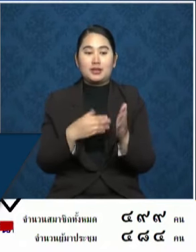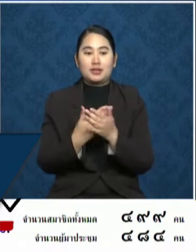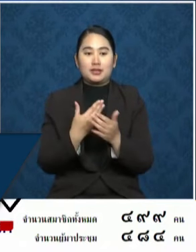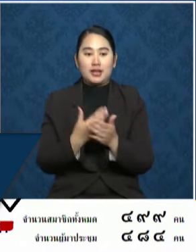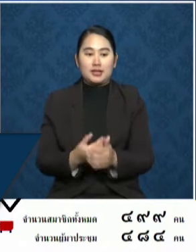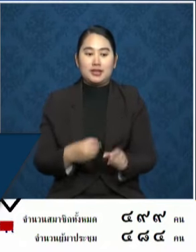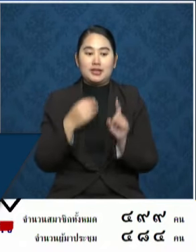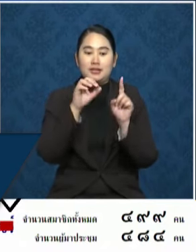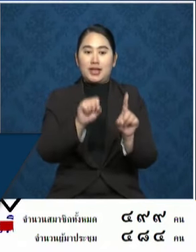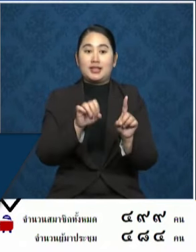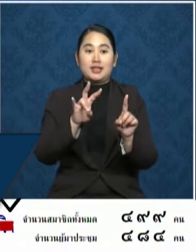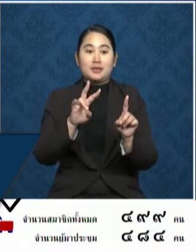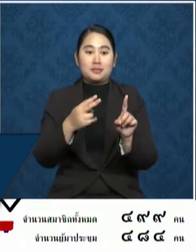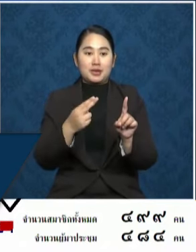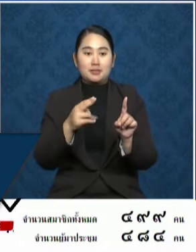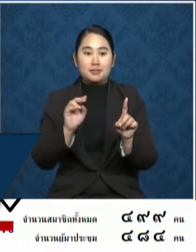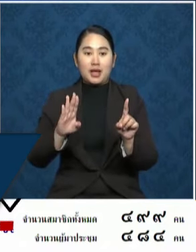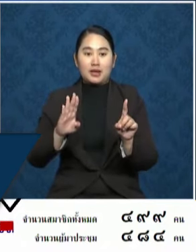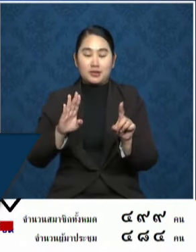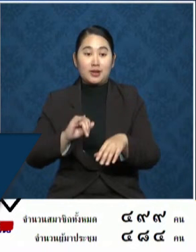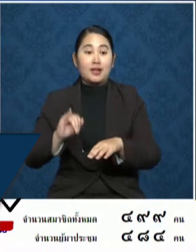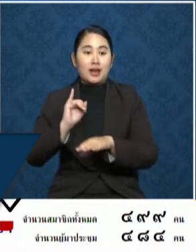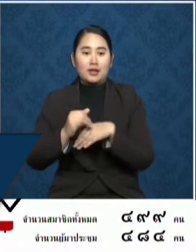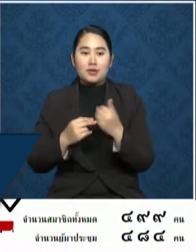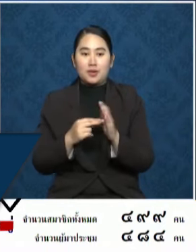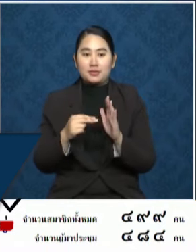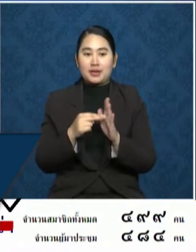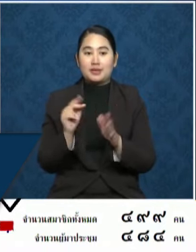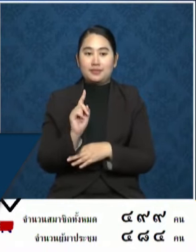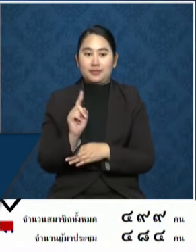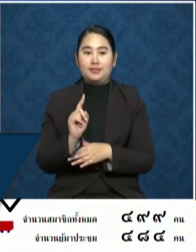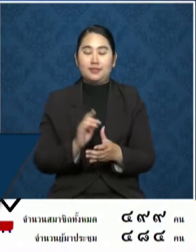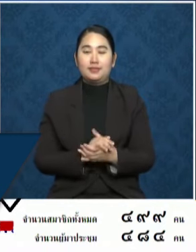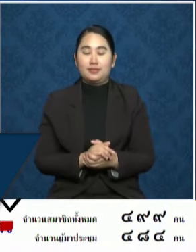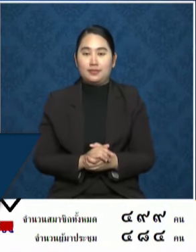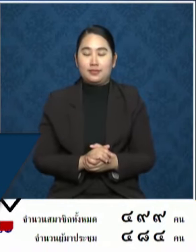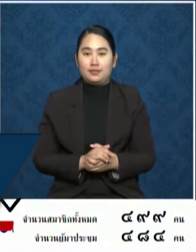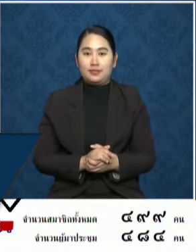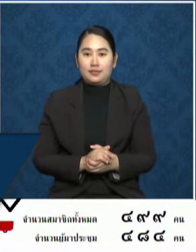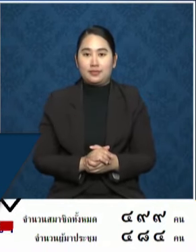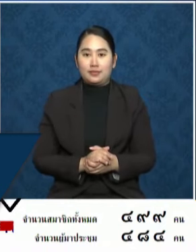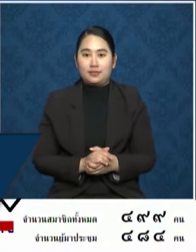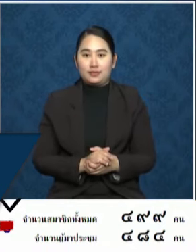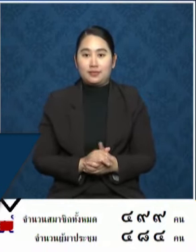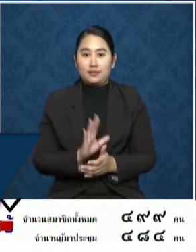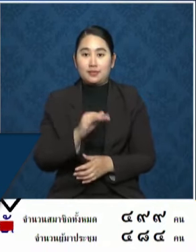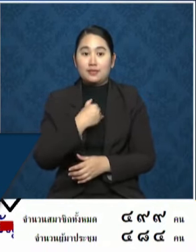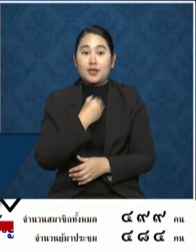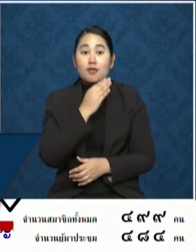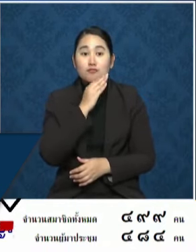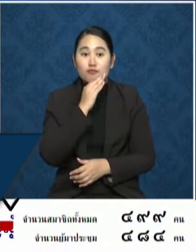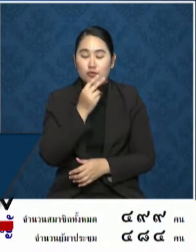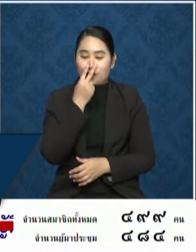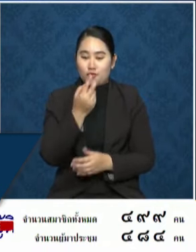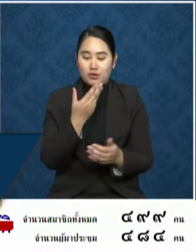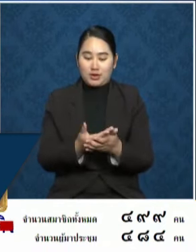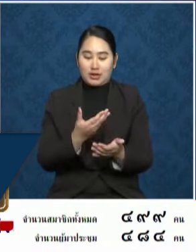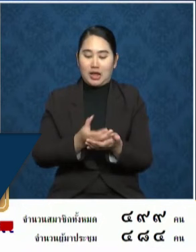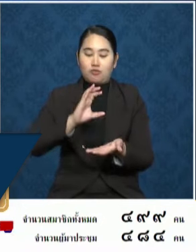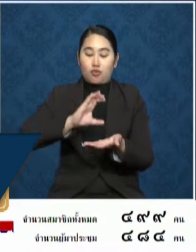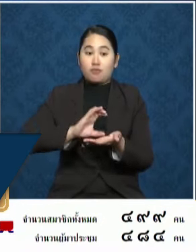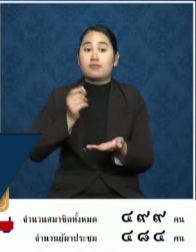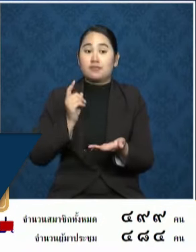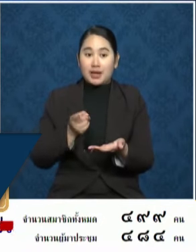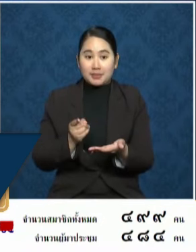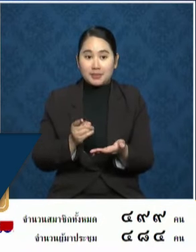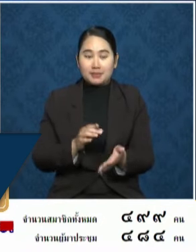170,000บาทต่อ 1ไร่เปรียบเทียบง่ายๆครับท่านประธานถ้าเรายังทำโครงการด้วยเม็ดเงินเท่านี้พอถึง